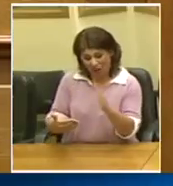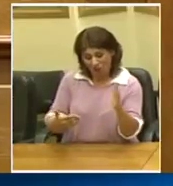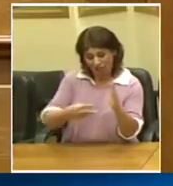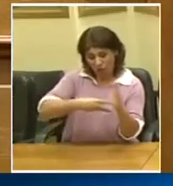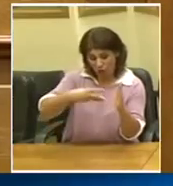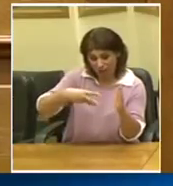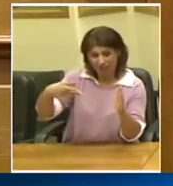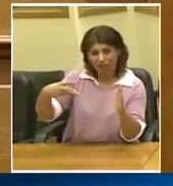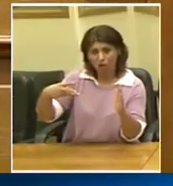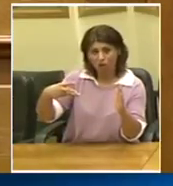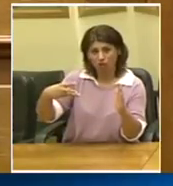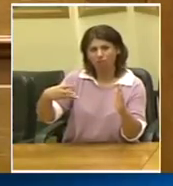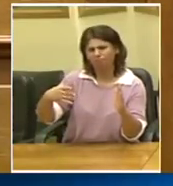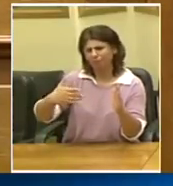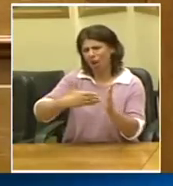σιριζαίος κλπ.